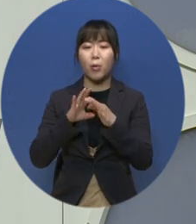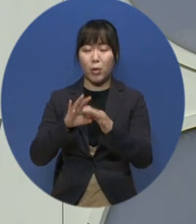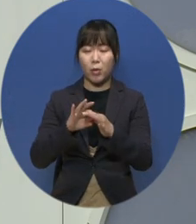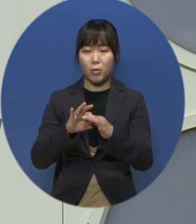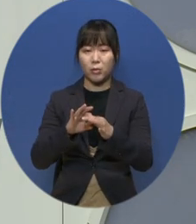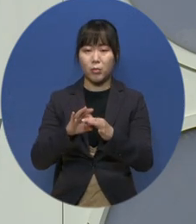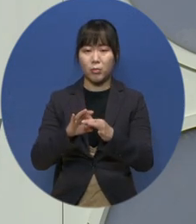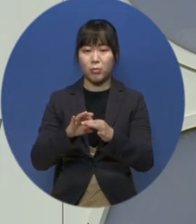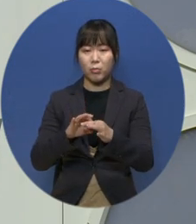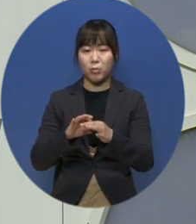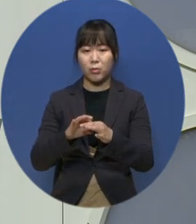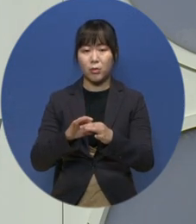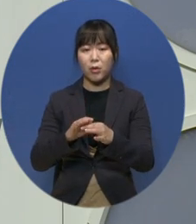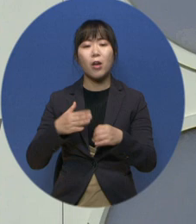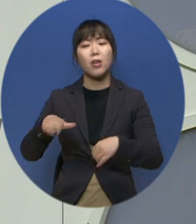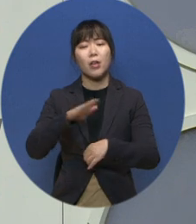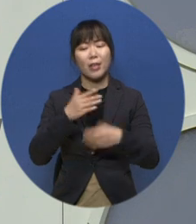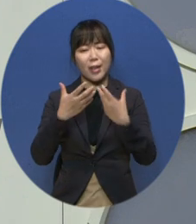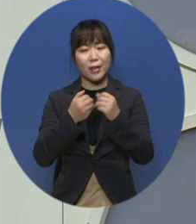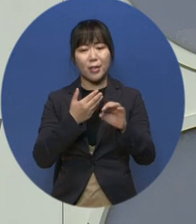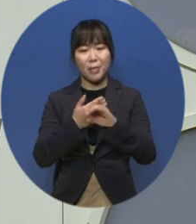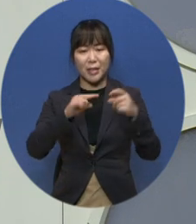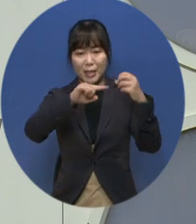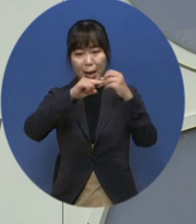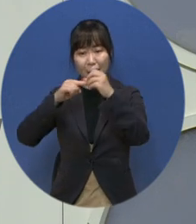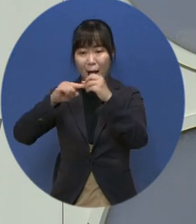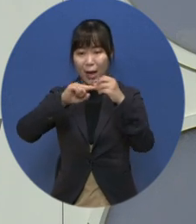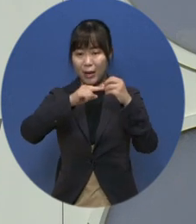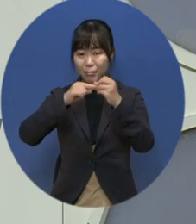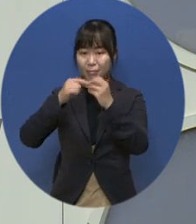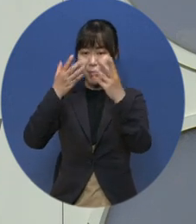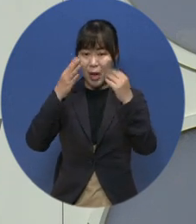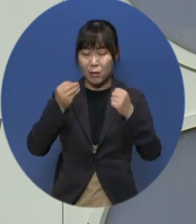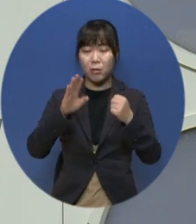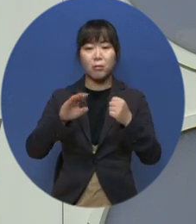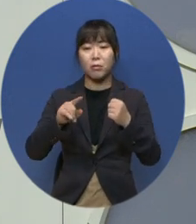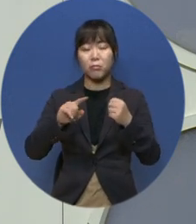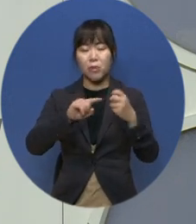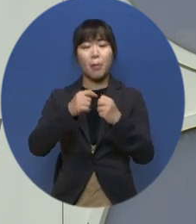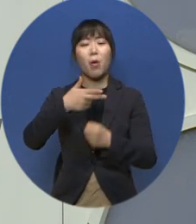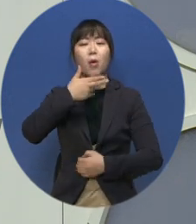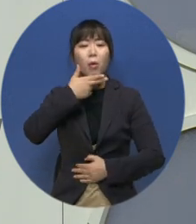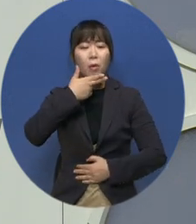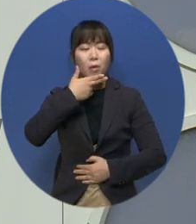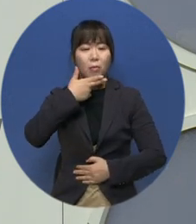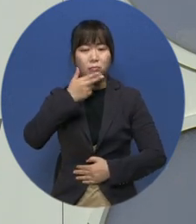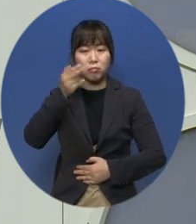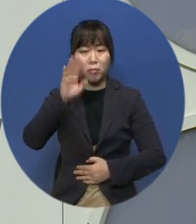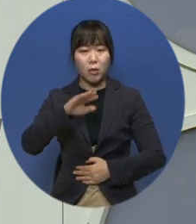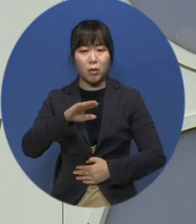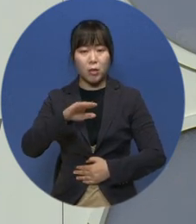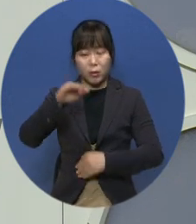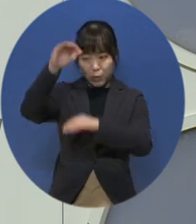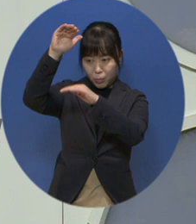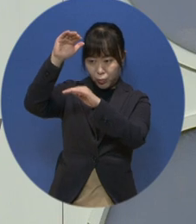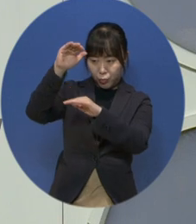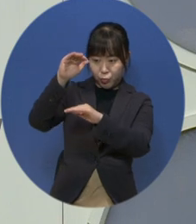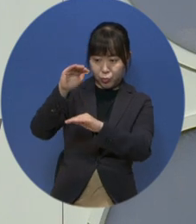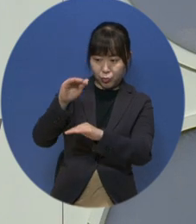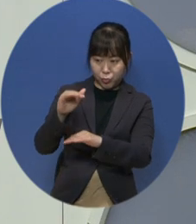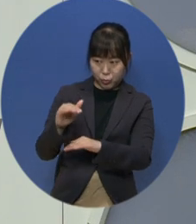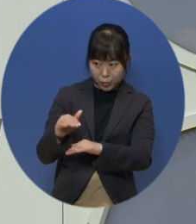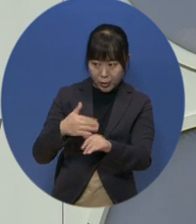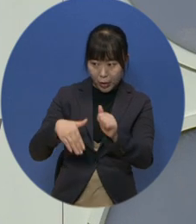거를 우리는 예를 들어서 자막을 많이 쓰잖아요. 근데 자막을 전혀 안 쓰고라도 스토리 시놉시스만